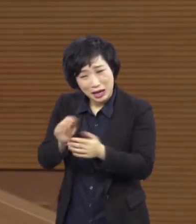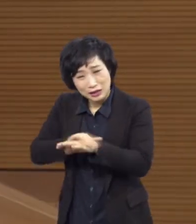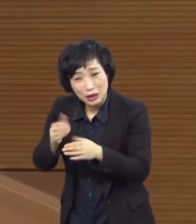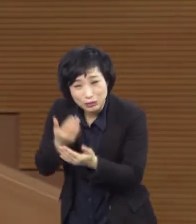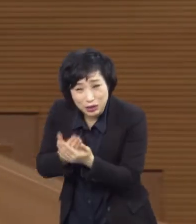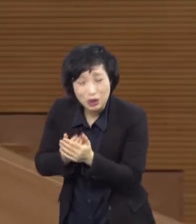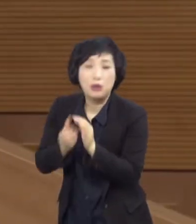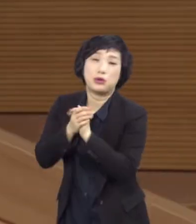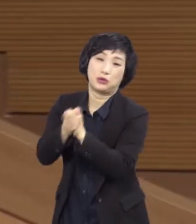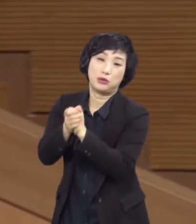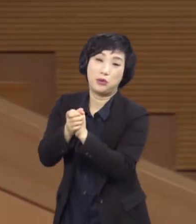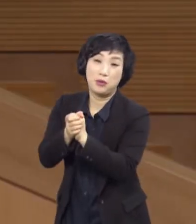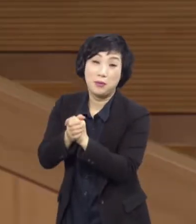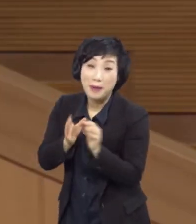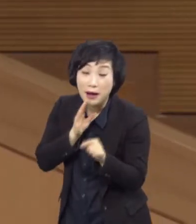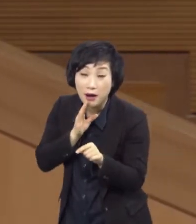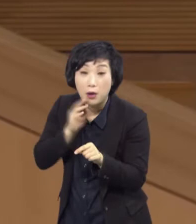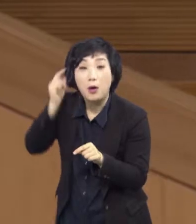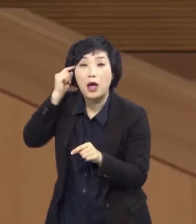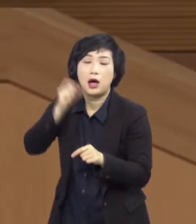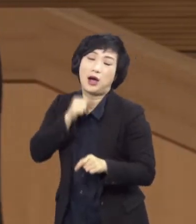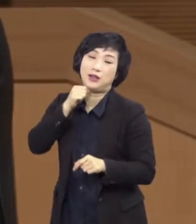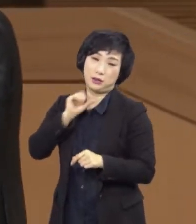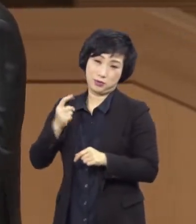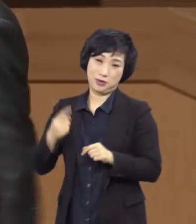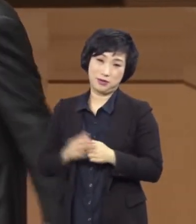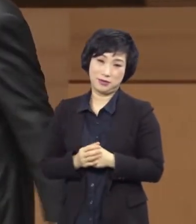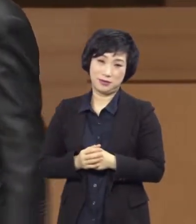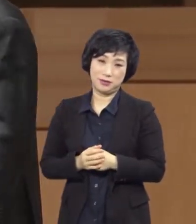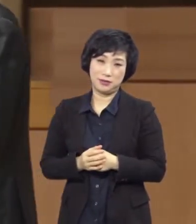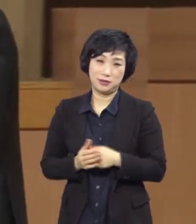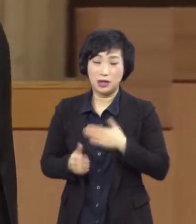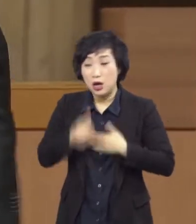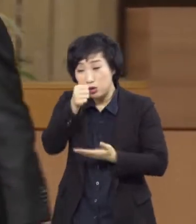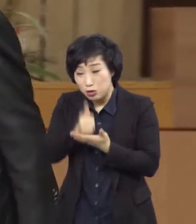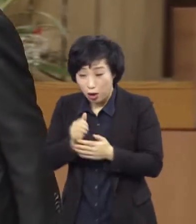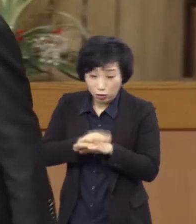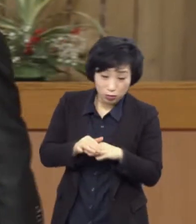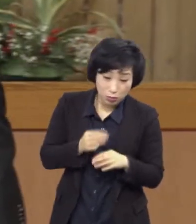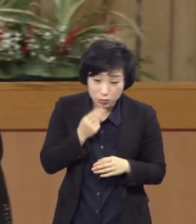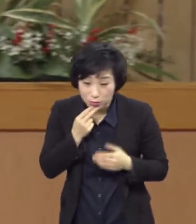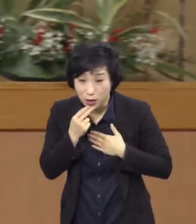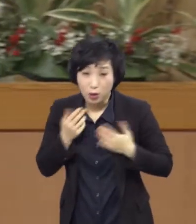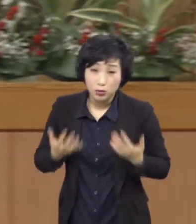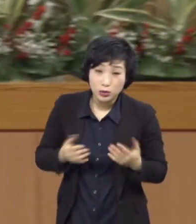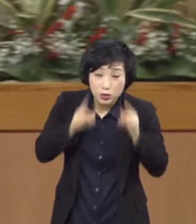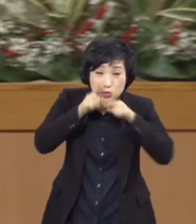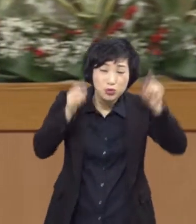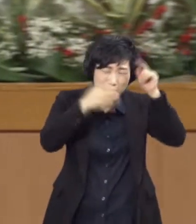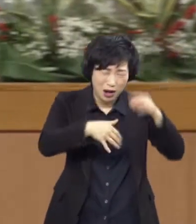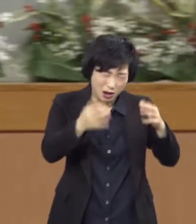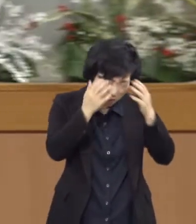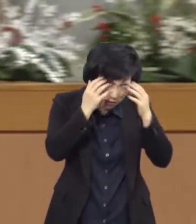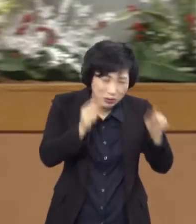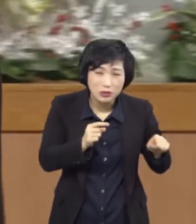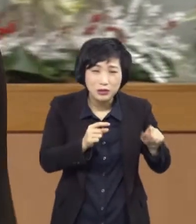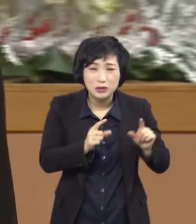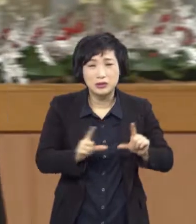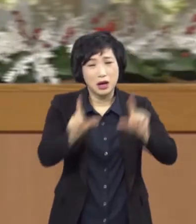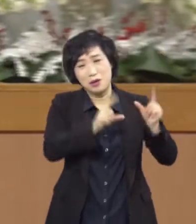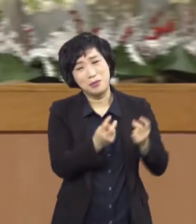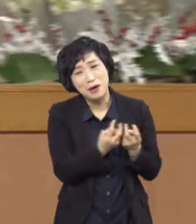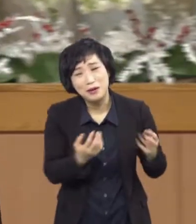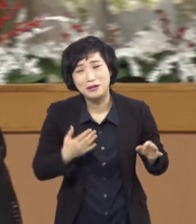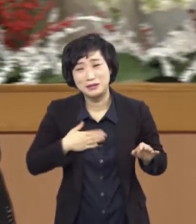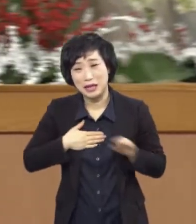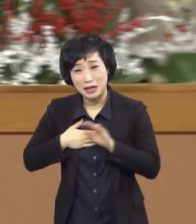주세요. 가난한 사람, 나는 죄를 해결치 못하면 나는 지옥에서 살 길이 없습니다. 내